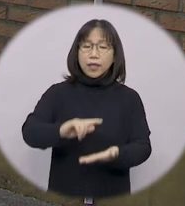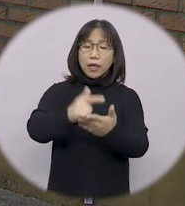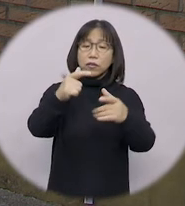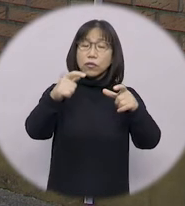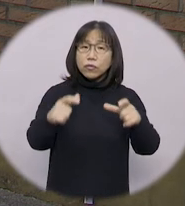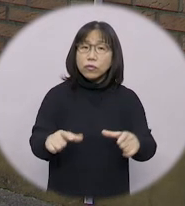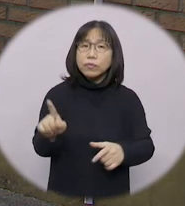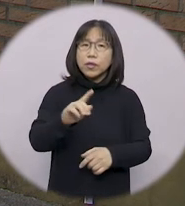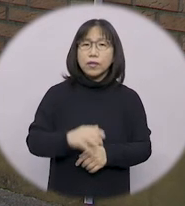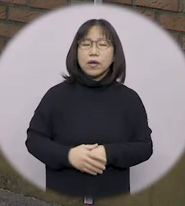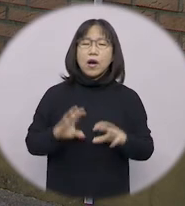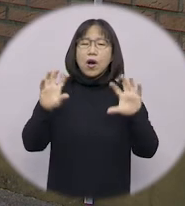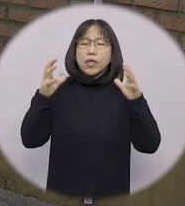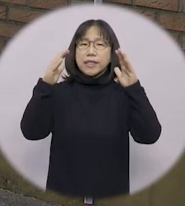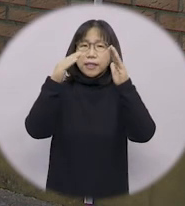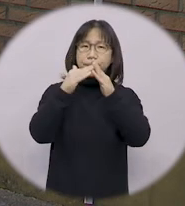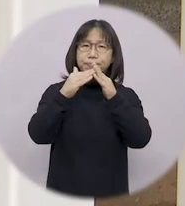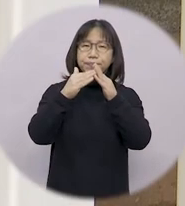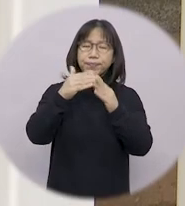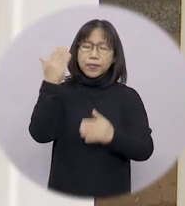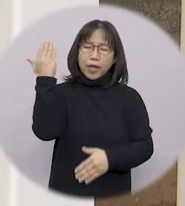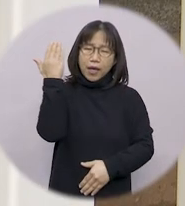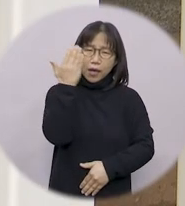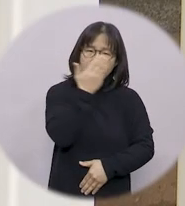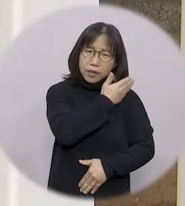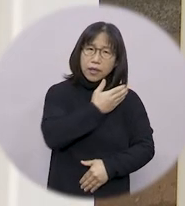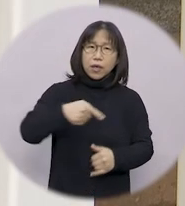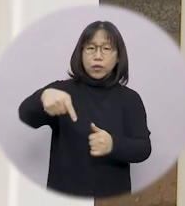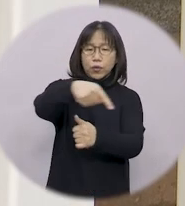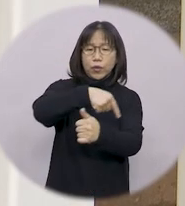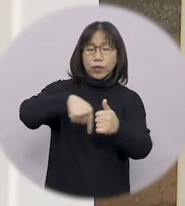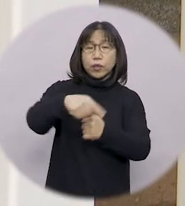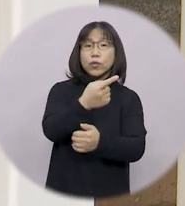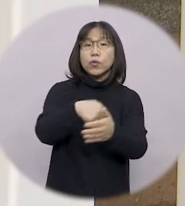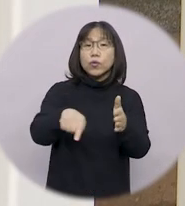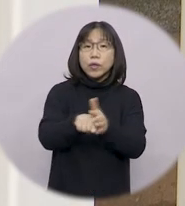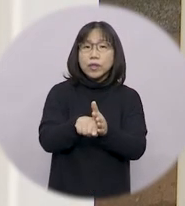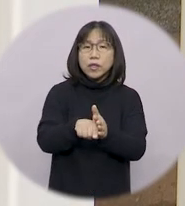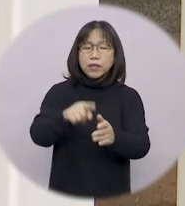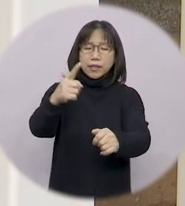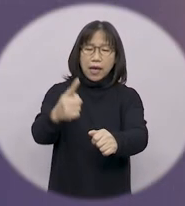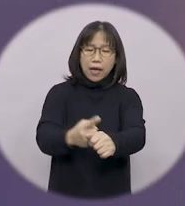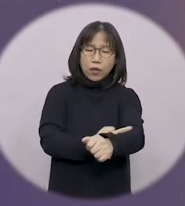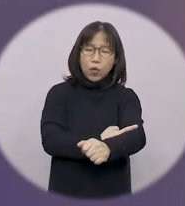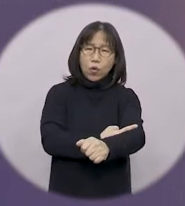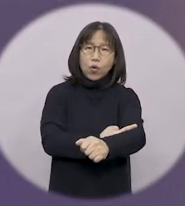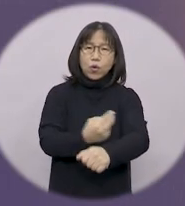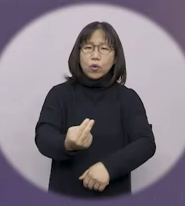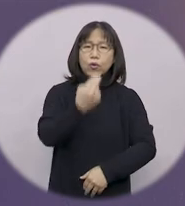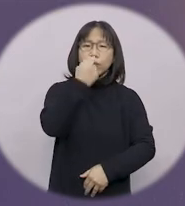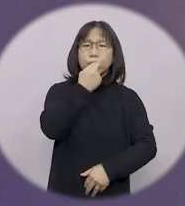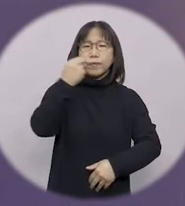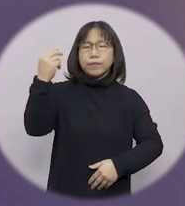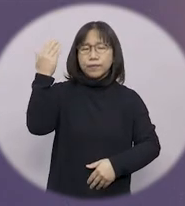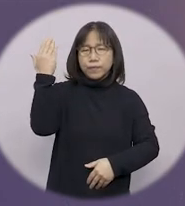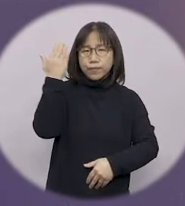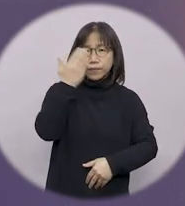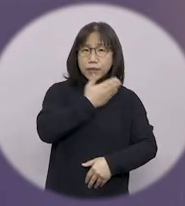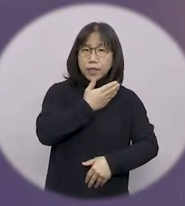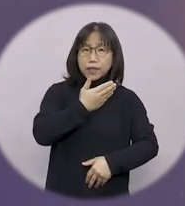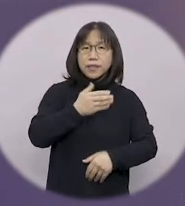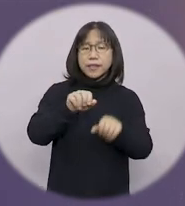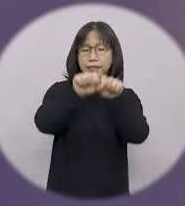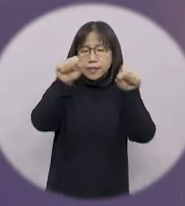강서구는 어린이집에 쾌적한 실내공기 유지를 위해 자동 공기 정화 시스템 구축에 나섰습니다 먼저